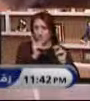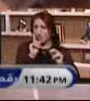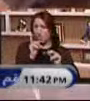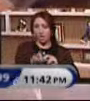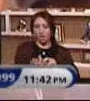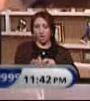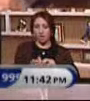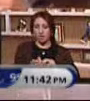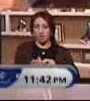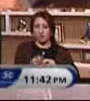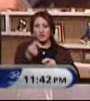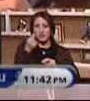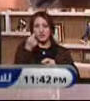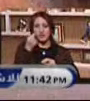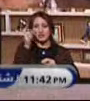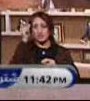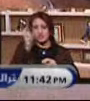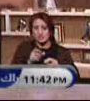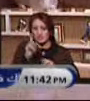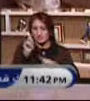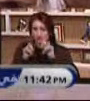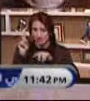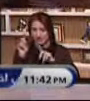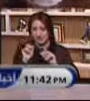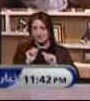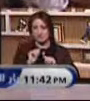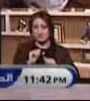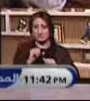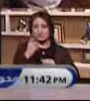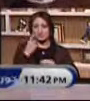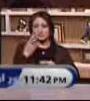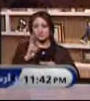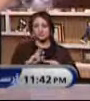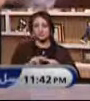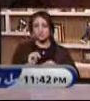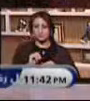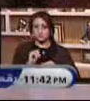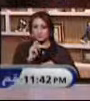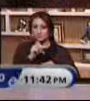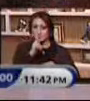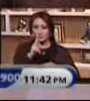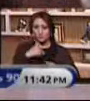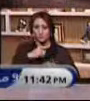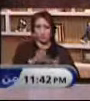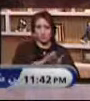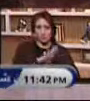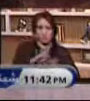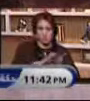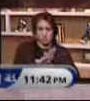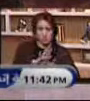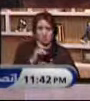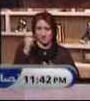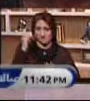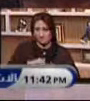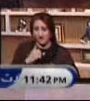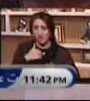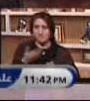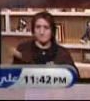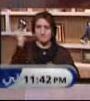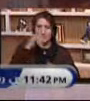في ناس لما تدخل في المشكله او في المصيبه او في الابتلاء تخرج من بعض المصيبه افضل مما كانت قبل